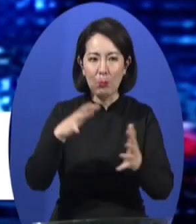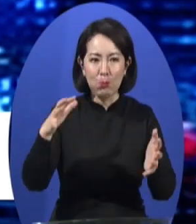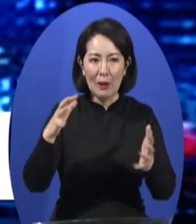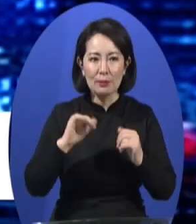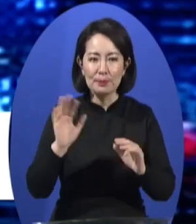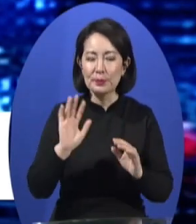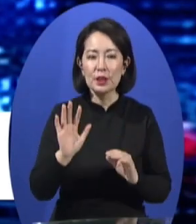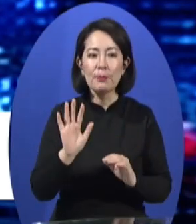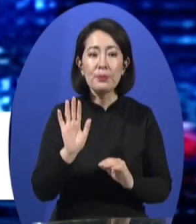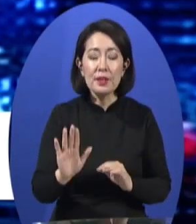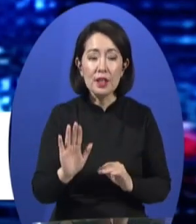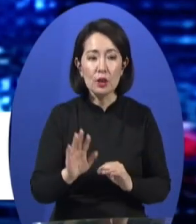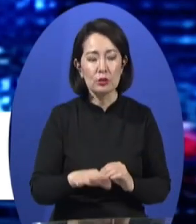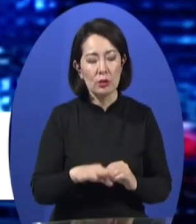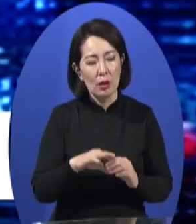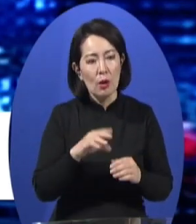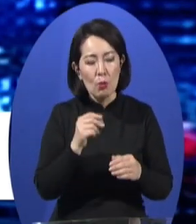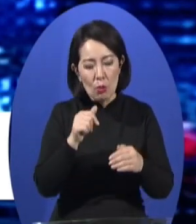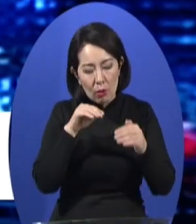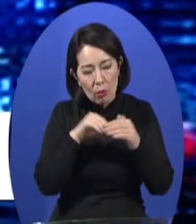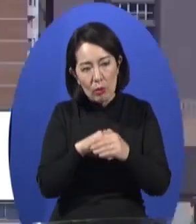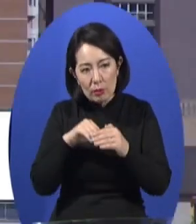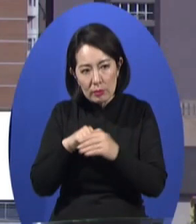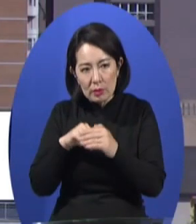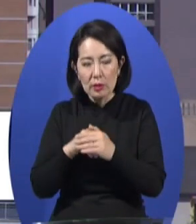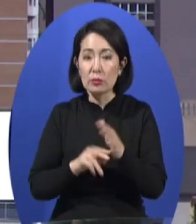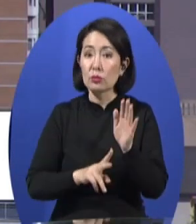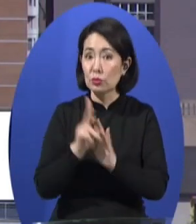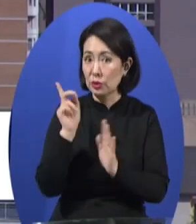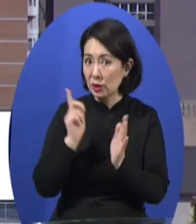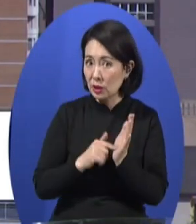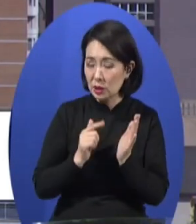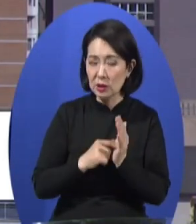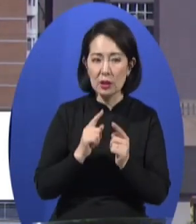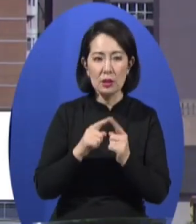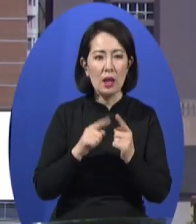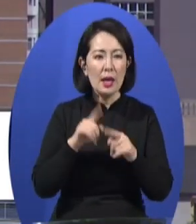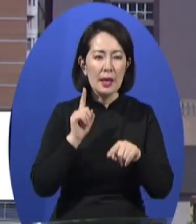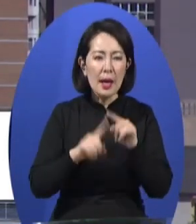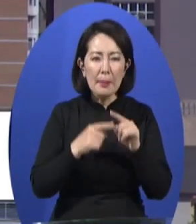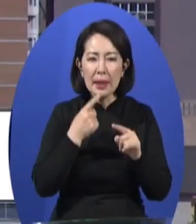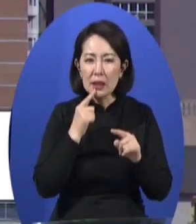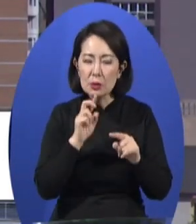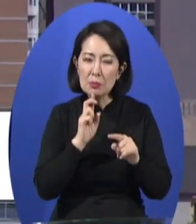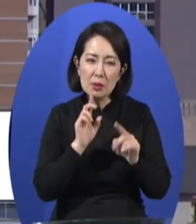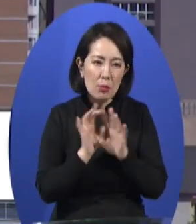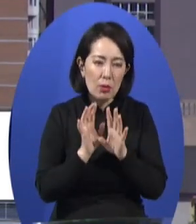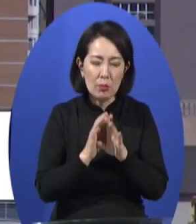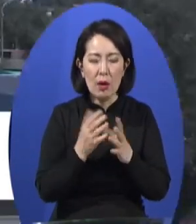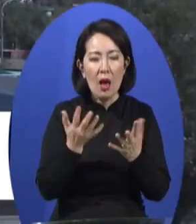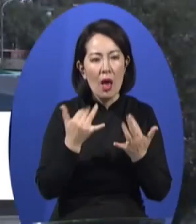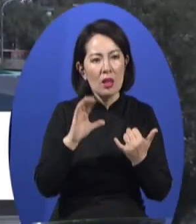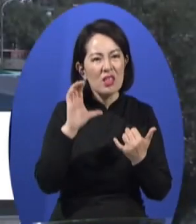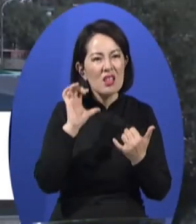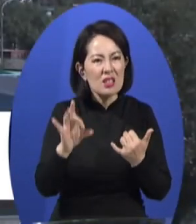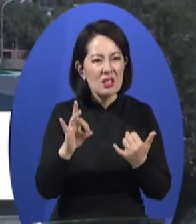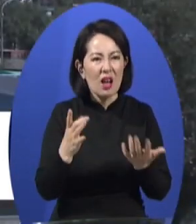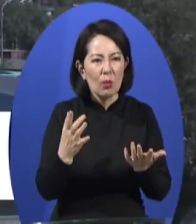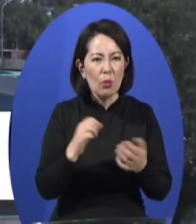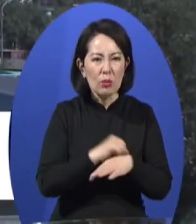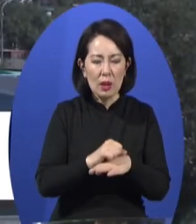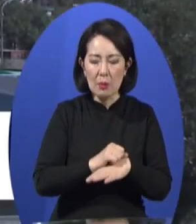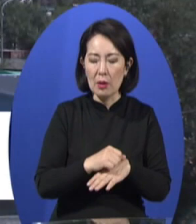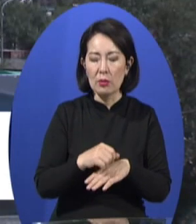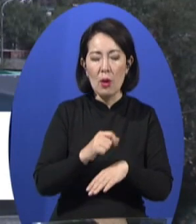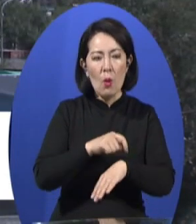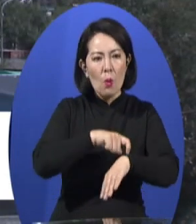үүн дээр бол тодорхой хэмжээний хоримтлал үүсгэх хэрэгтэй. Аа ямар ч хүнд нөхцөлд бол хэдэн цараар одоо болж өгөл одоо